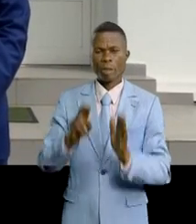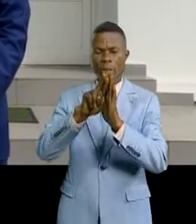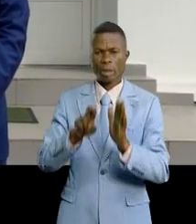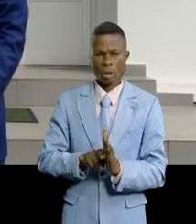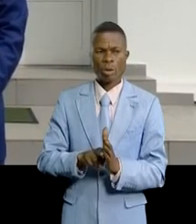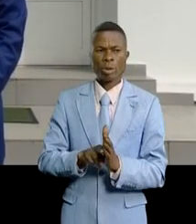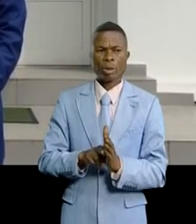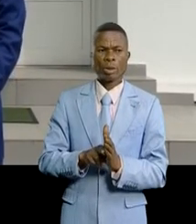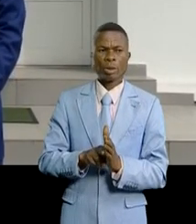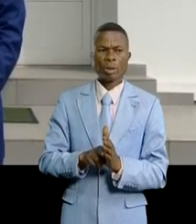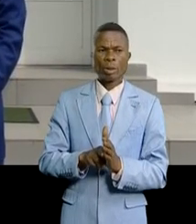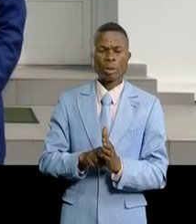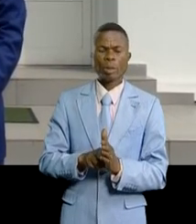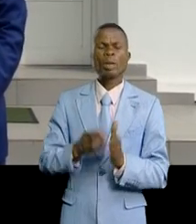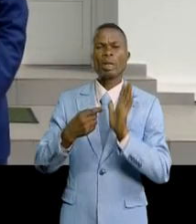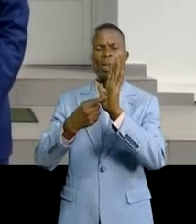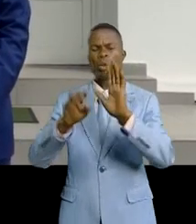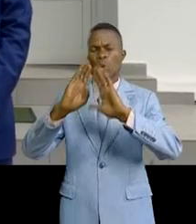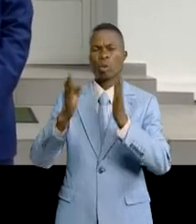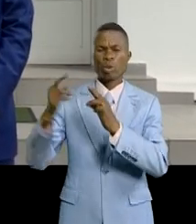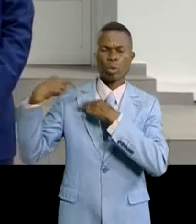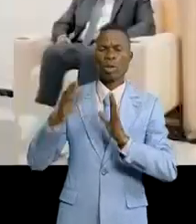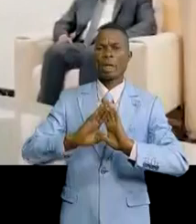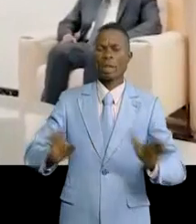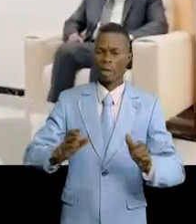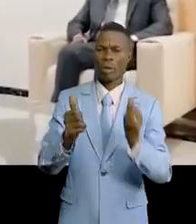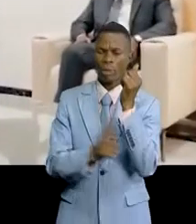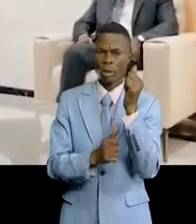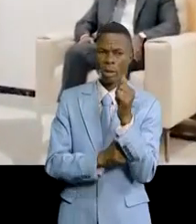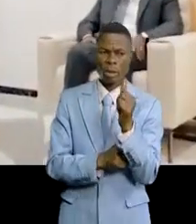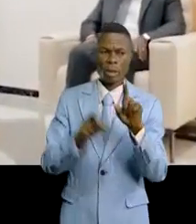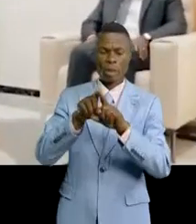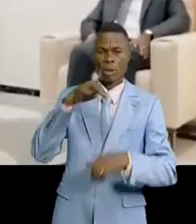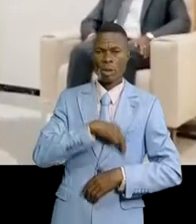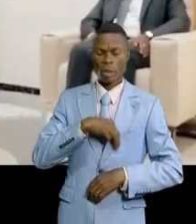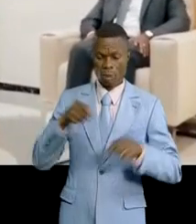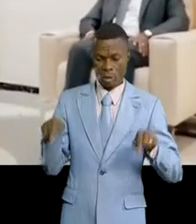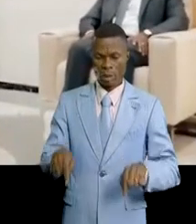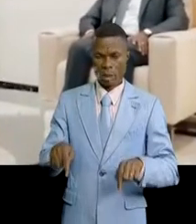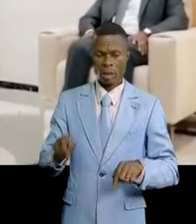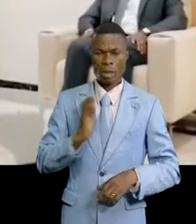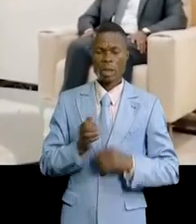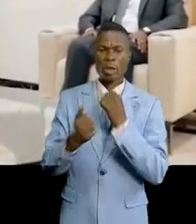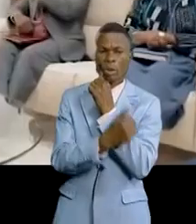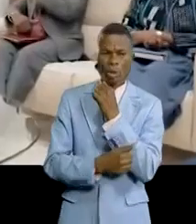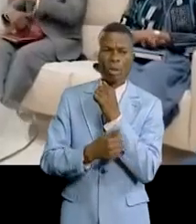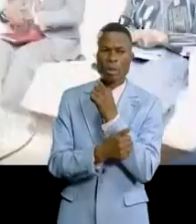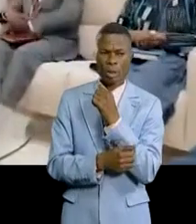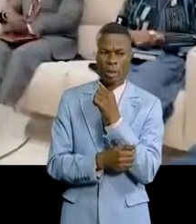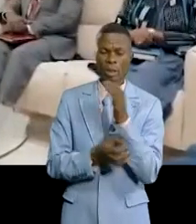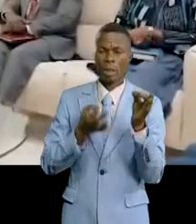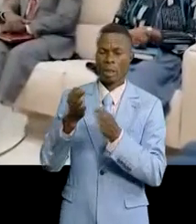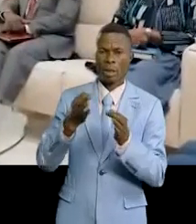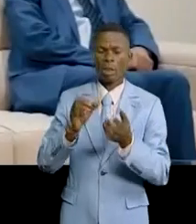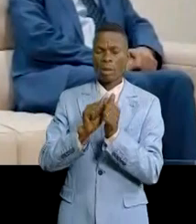non remboursables qui sont destinés au renforcement des capacités. A la fin de sa mission en République démocratique du Congo, une feuille de route sera convenue